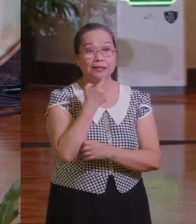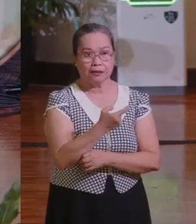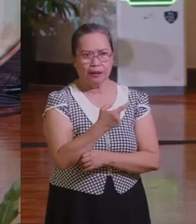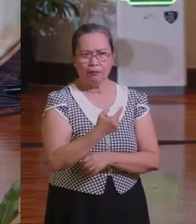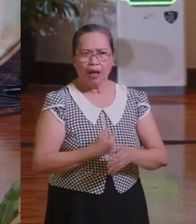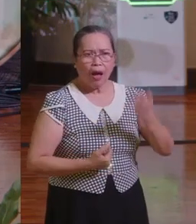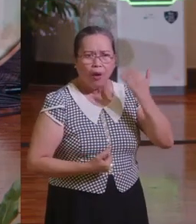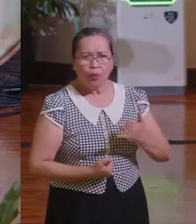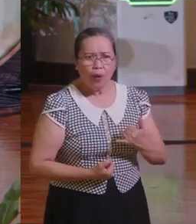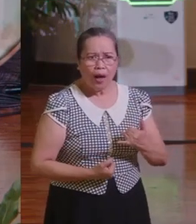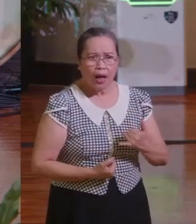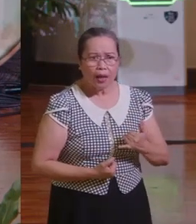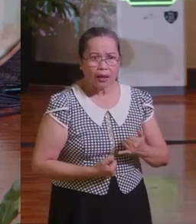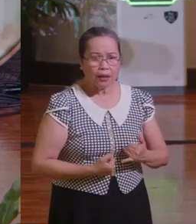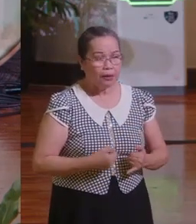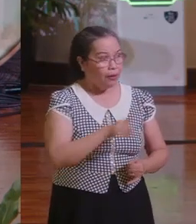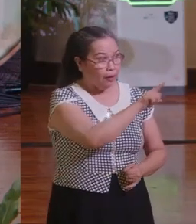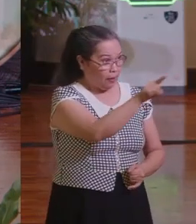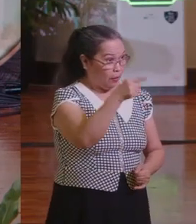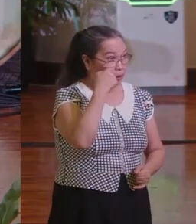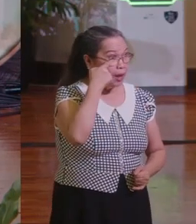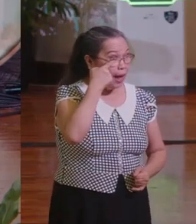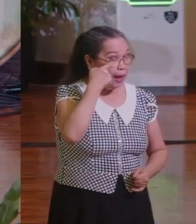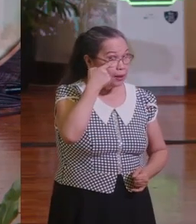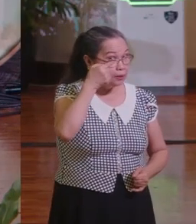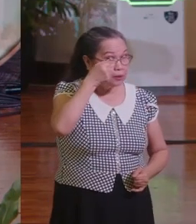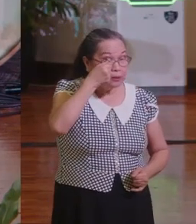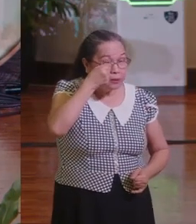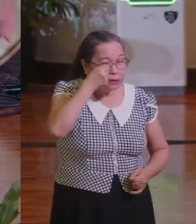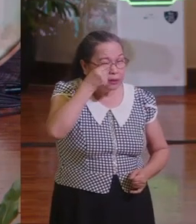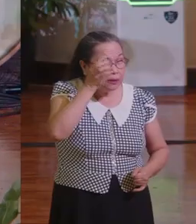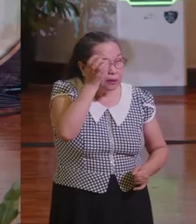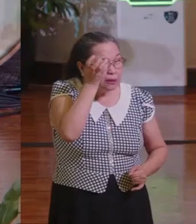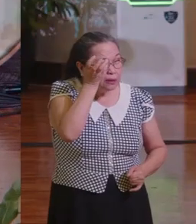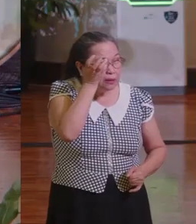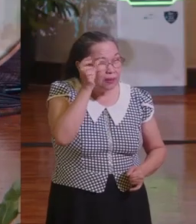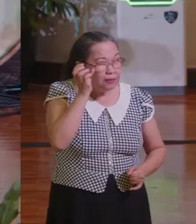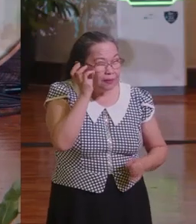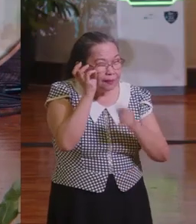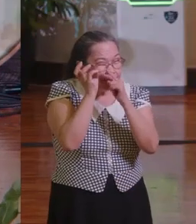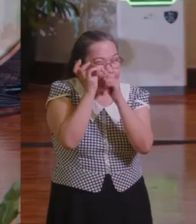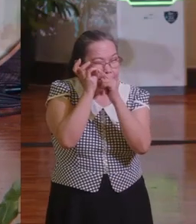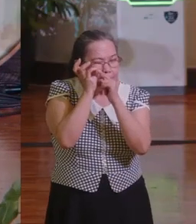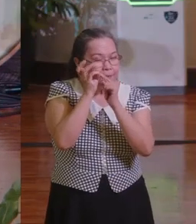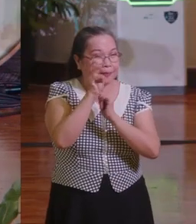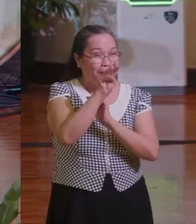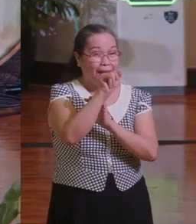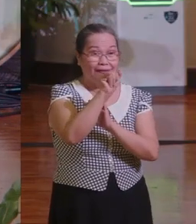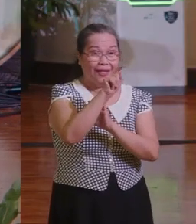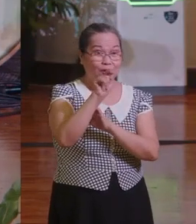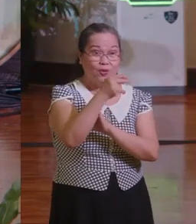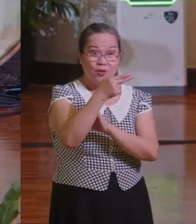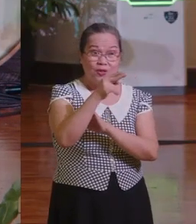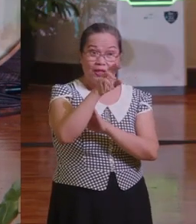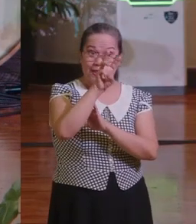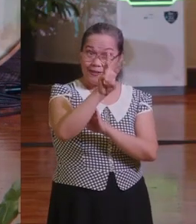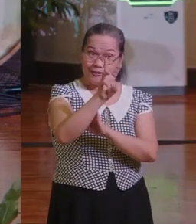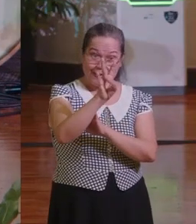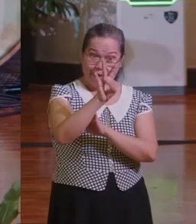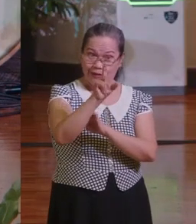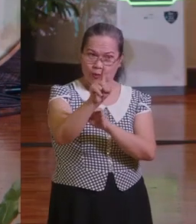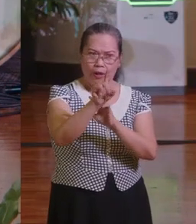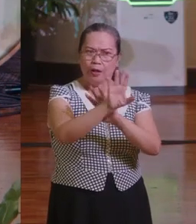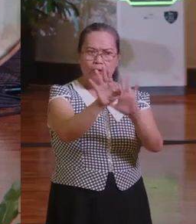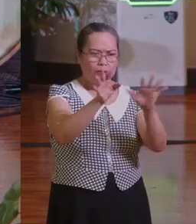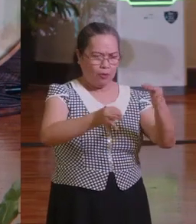why do you see the speck that is in your brother's eye? Kasi sinabi niya sa Matthew 7:1, do not